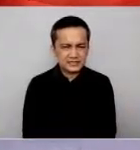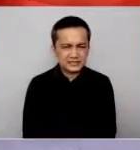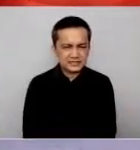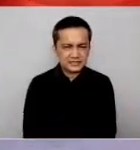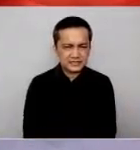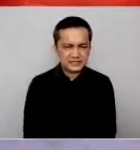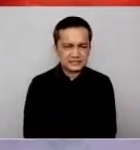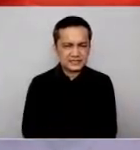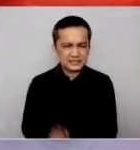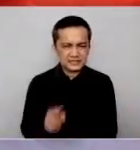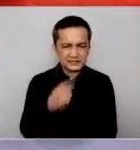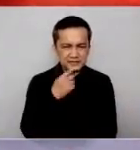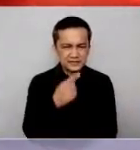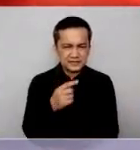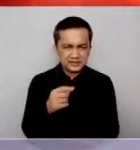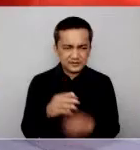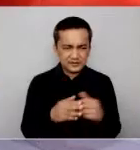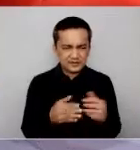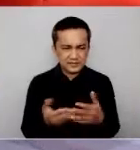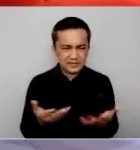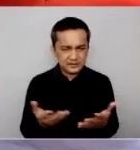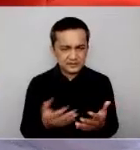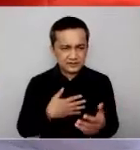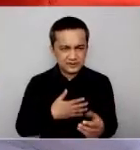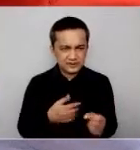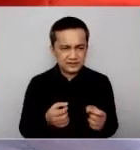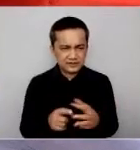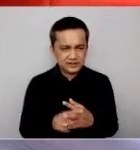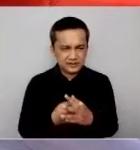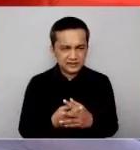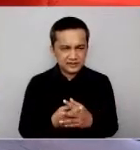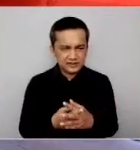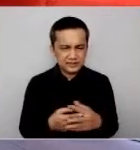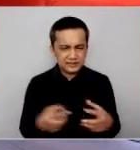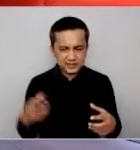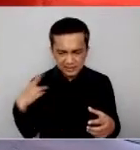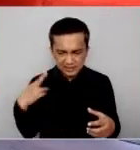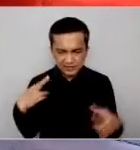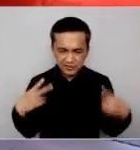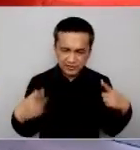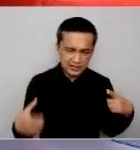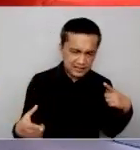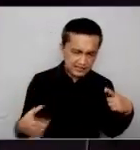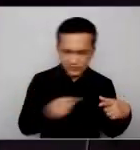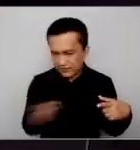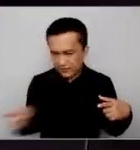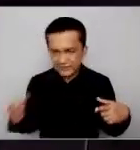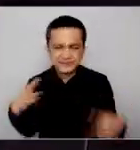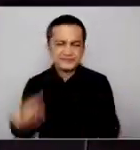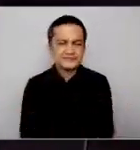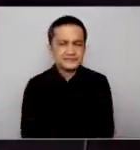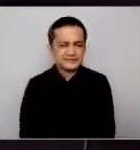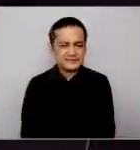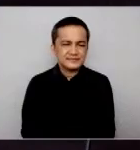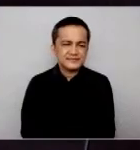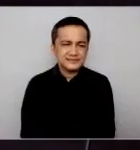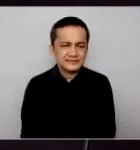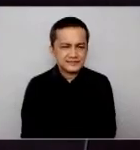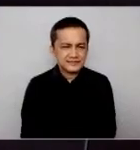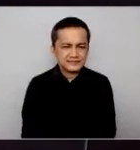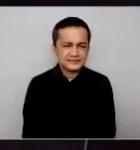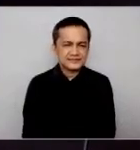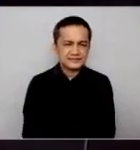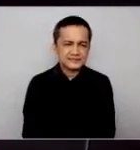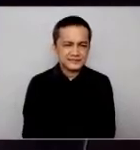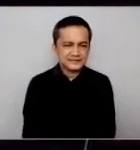your option po kung saan niyo po gusto magsimula. Left to right? Right ako. Or right to left? Okay. Ikaw, saan ka? Right to left po ako. Okay. Oo, no?